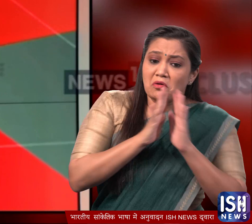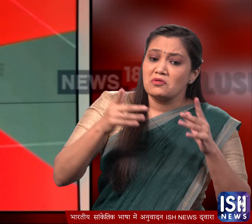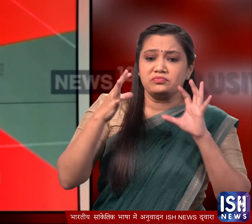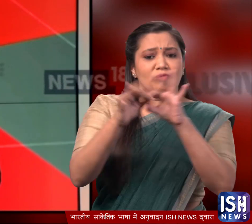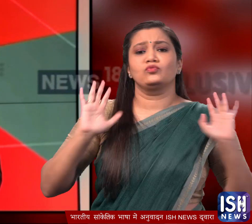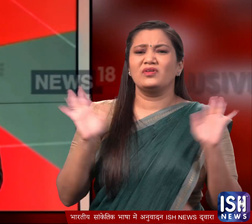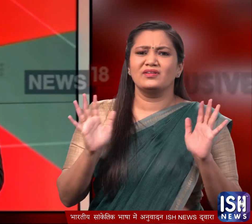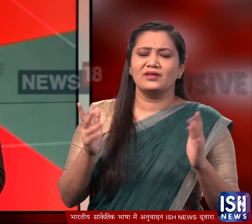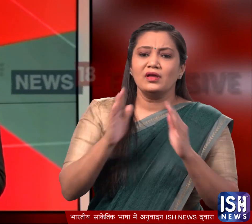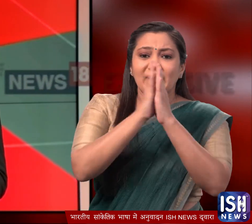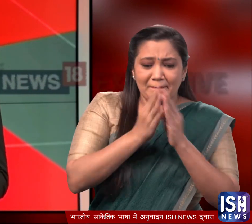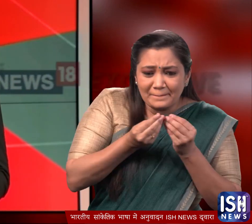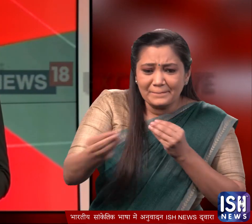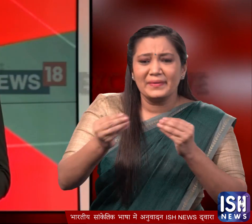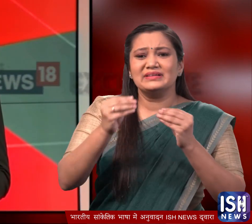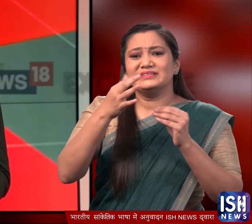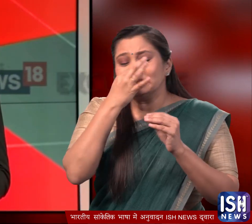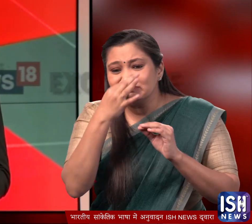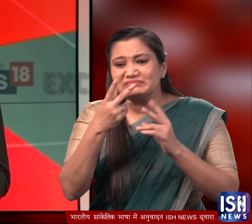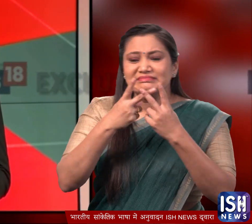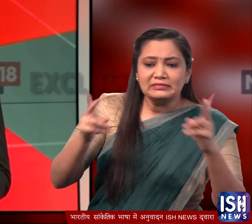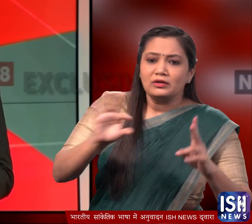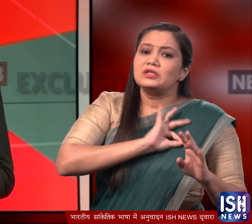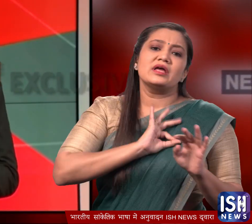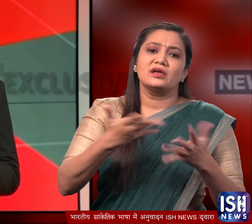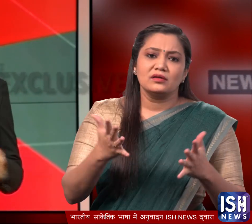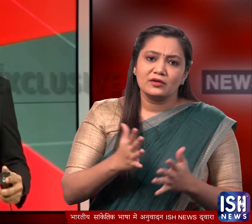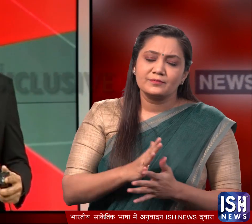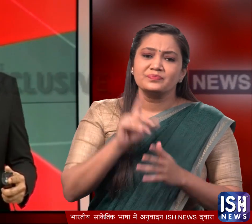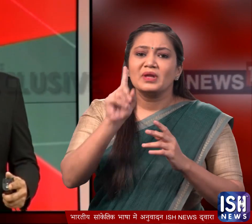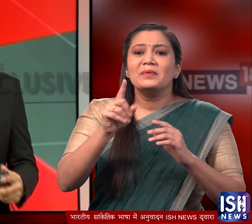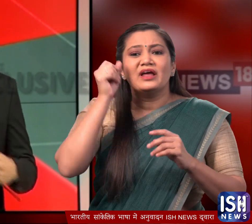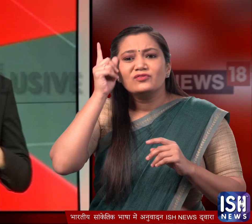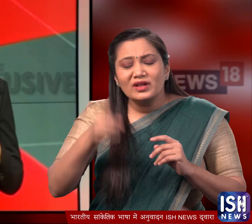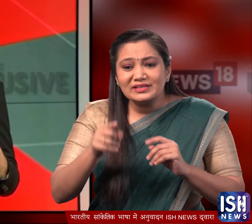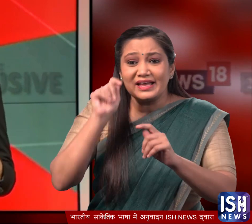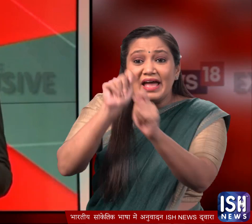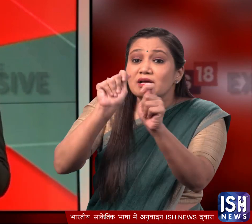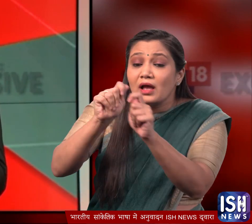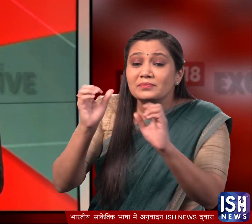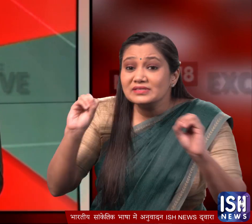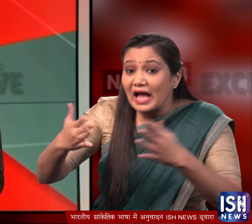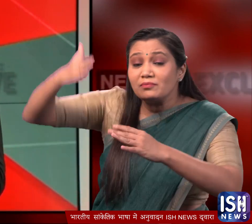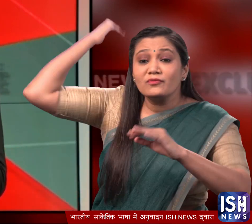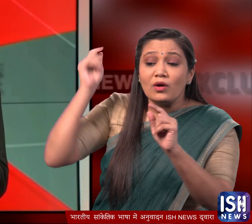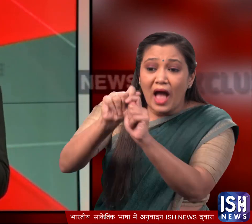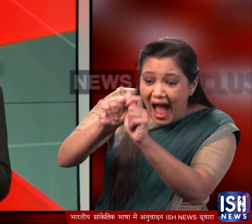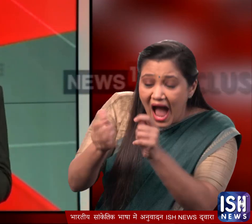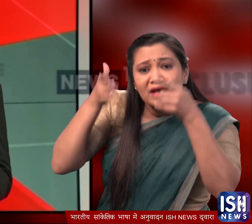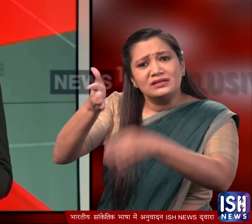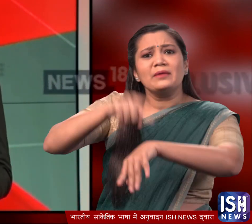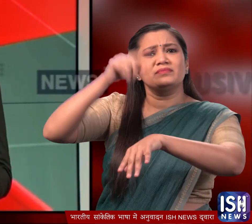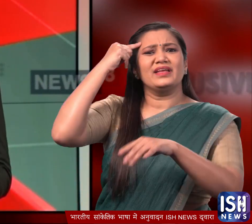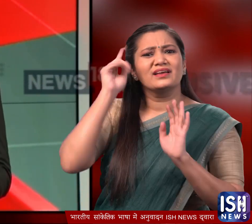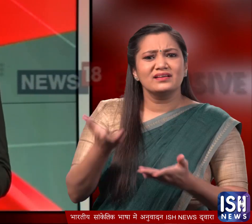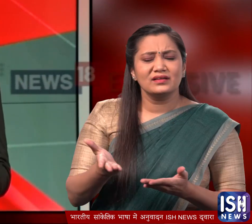को कोई खतरा नहीं होना चाहिए। मंदिर के आसपास गंदगी और दुर्गंध हमें किसी को बर्दाश्त नहीं, लेकिन इसका ध्यान तो शौचालय बनवाते समय ही